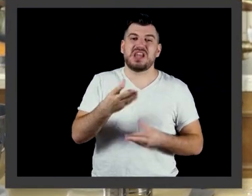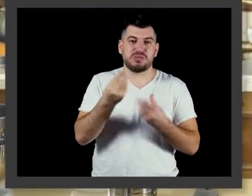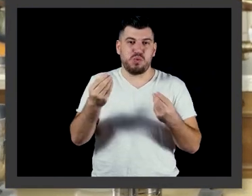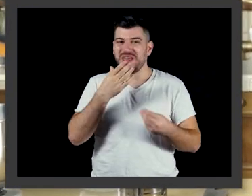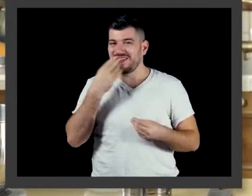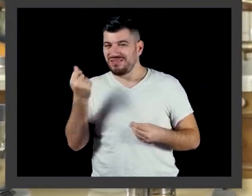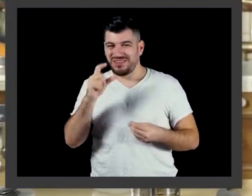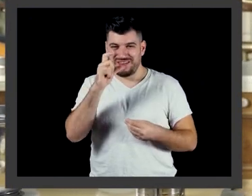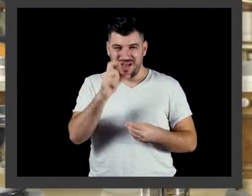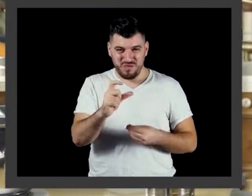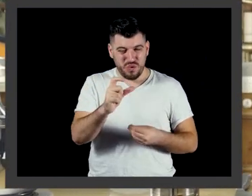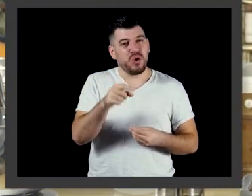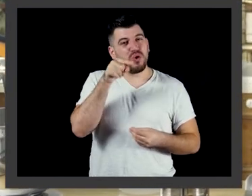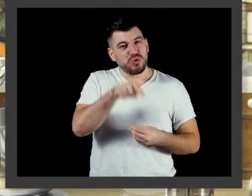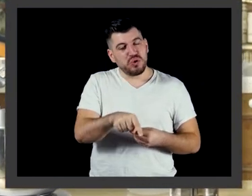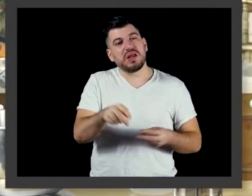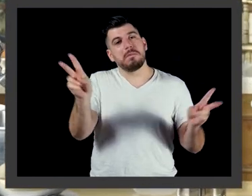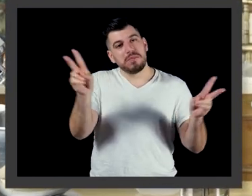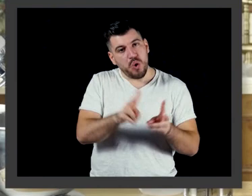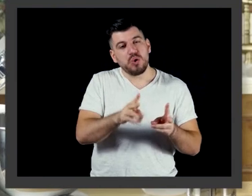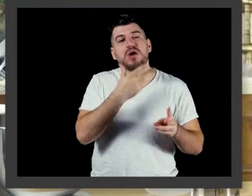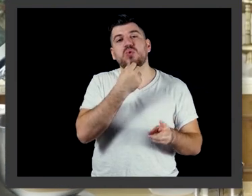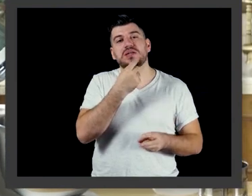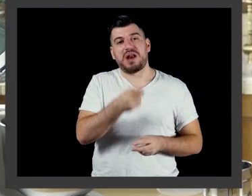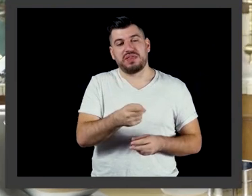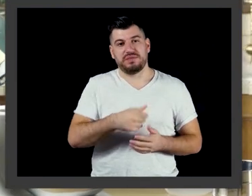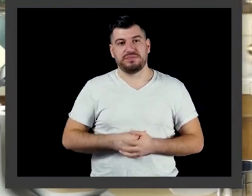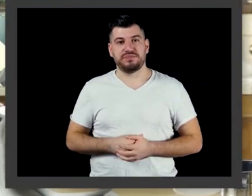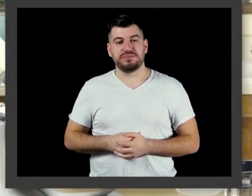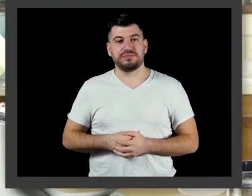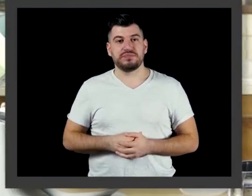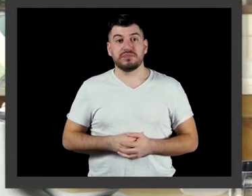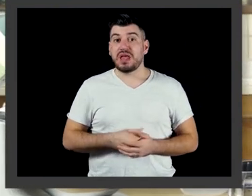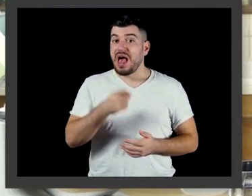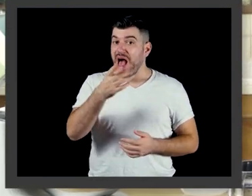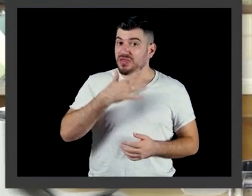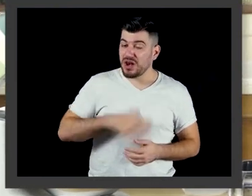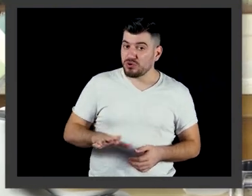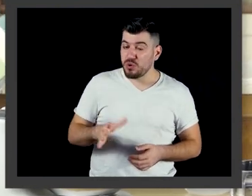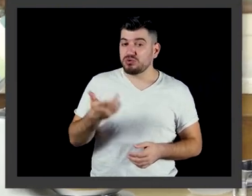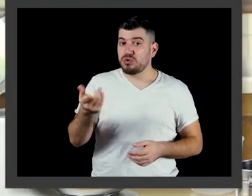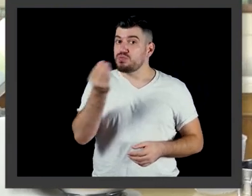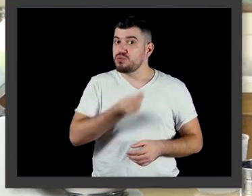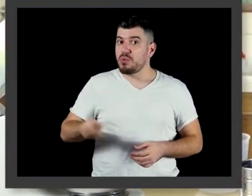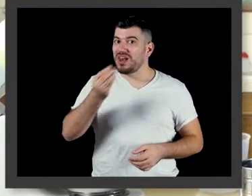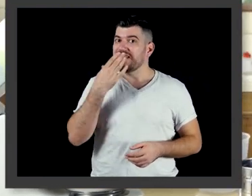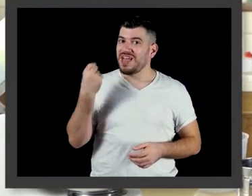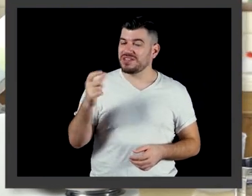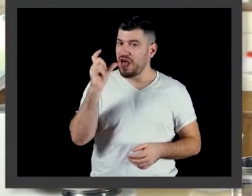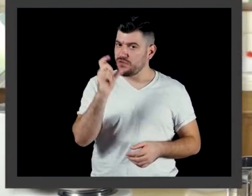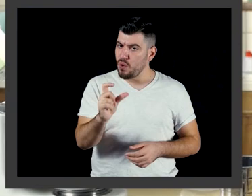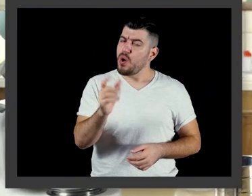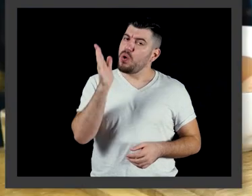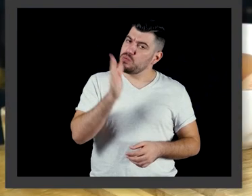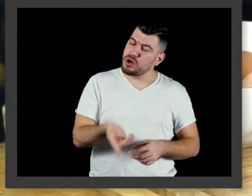βάζω 4 αυγά και 2 κρόκους. Άμα σας είπα θέλετε να αντικαταστήσετε κάτι, απλά κάνετε 5 αυγά αντί για 4 αυγά και 2